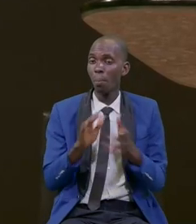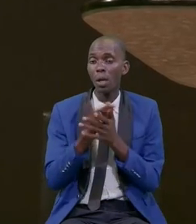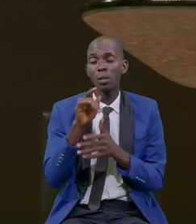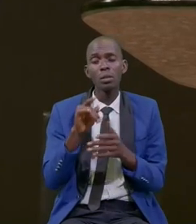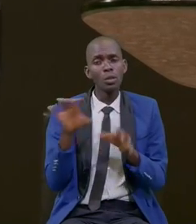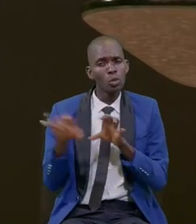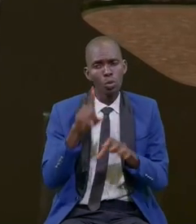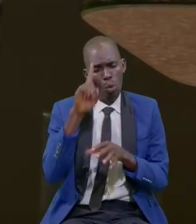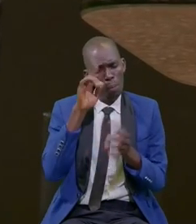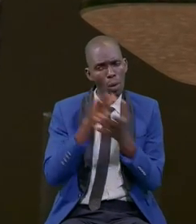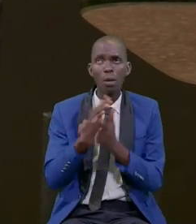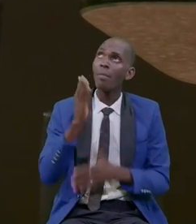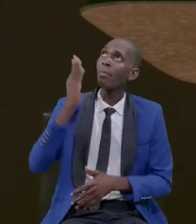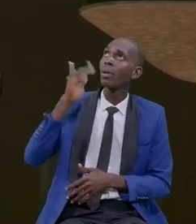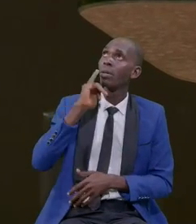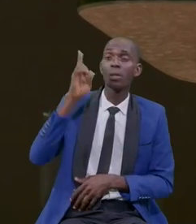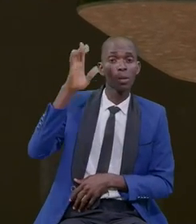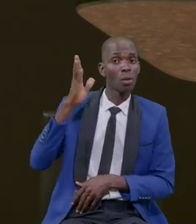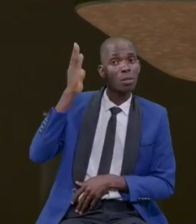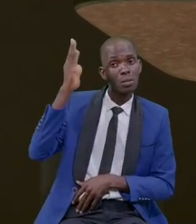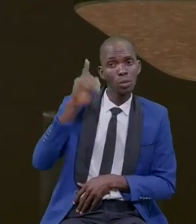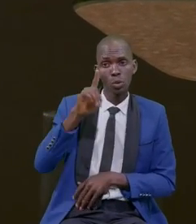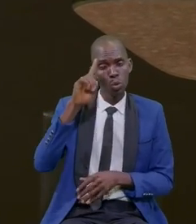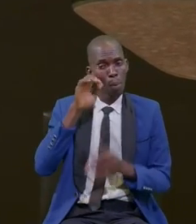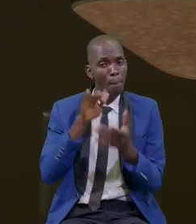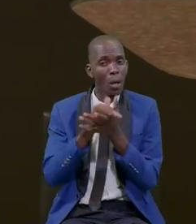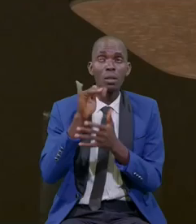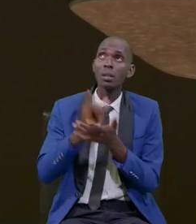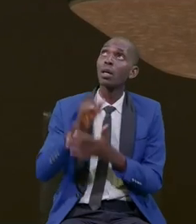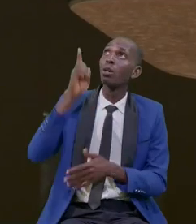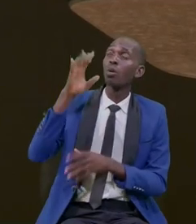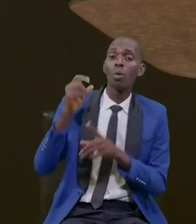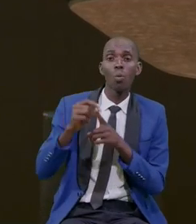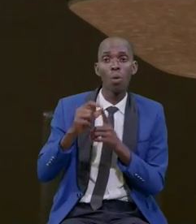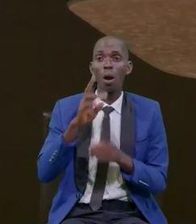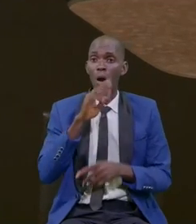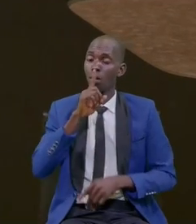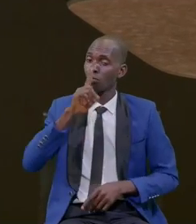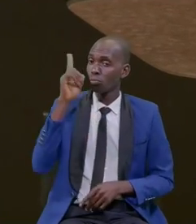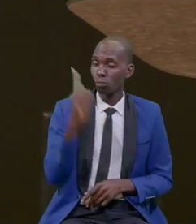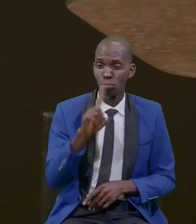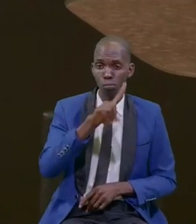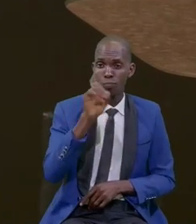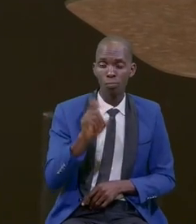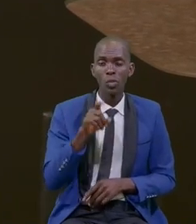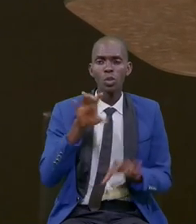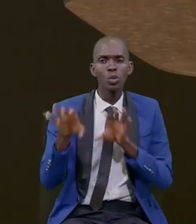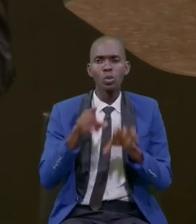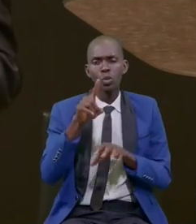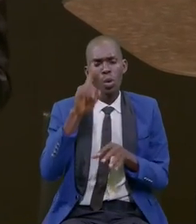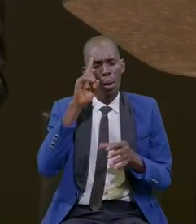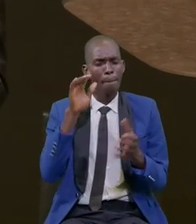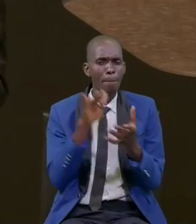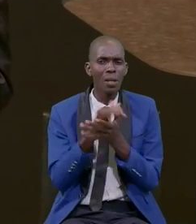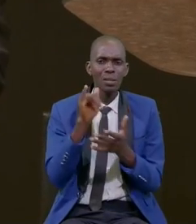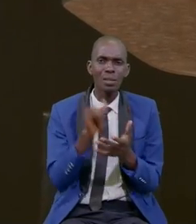au ciel? Est-ce que vous croyez que toutes les paroles de Dieu sont vraies? Est-ce que vous croyez à son offre du salut